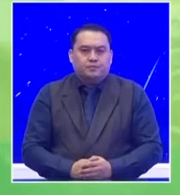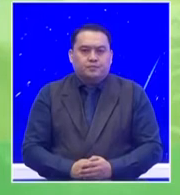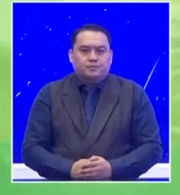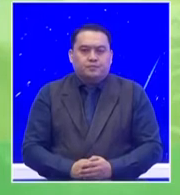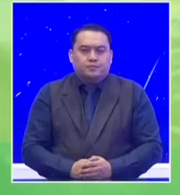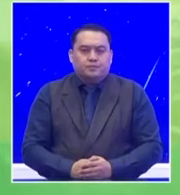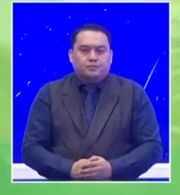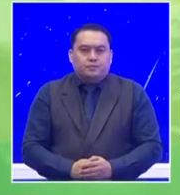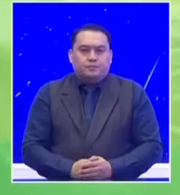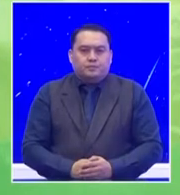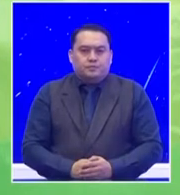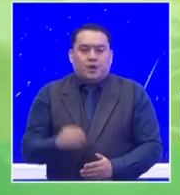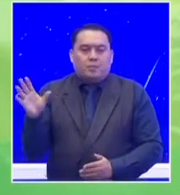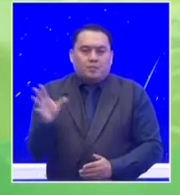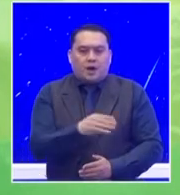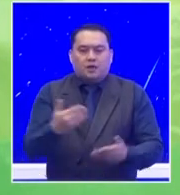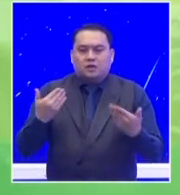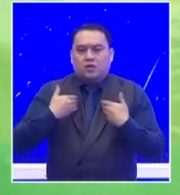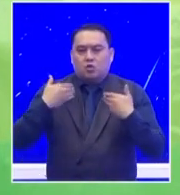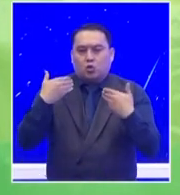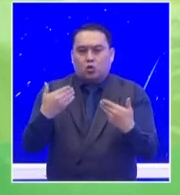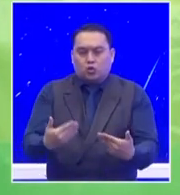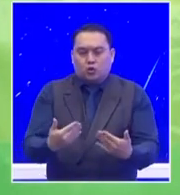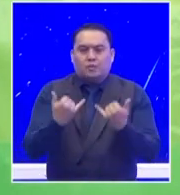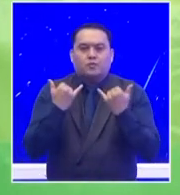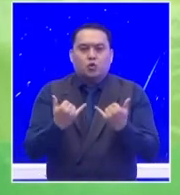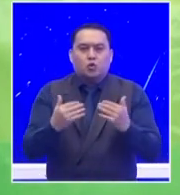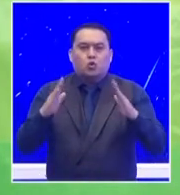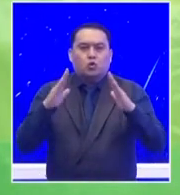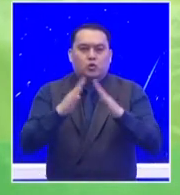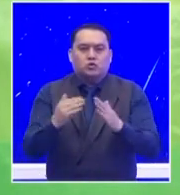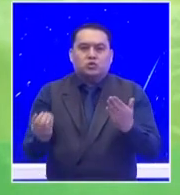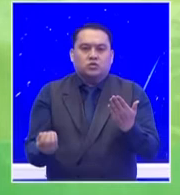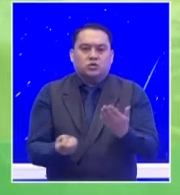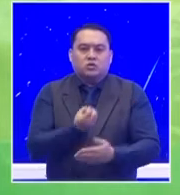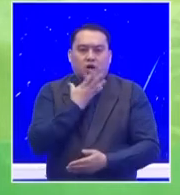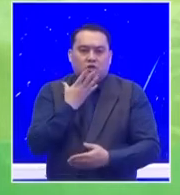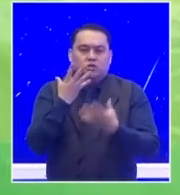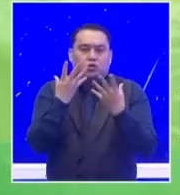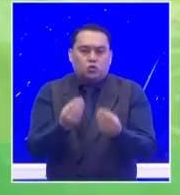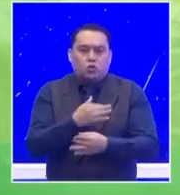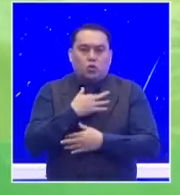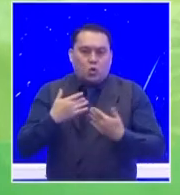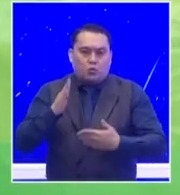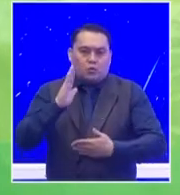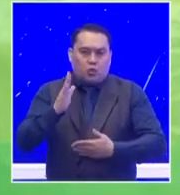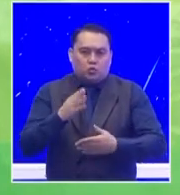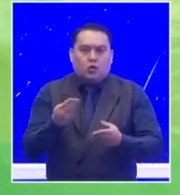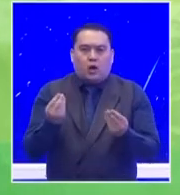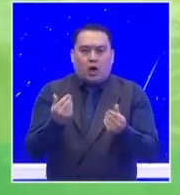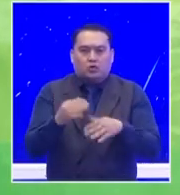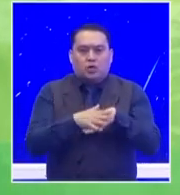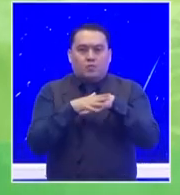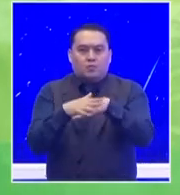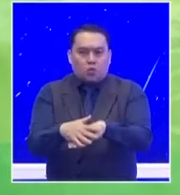қоныстарыңызмен құттықтаймын. Текеліктерді, қонақтарды осындай жақсы күндеріңіз көп болсын. Мемлекет тарапынан қаражат қомақты бөліне